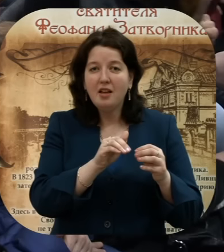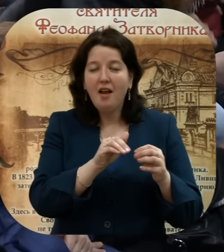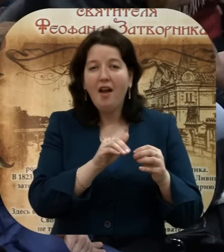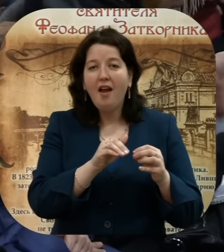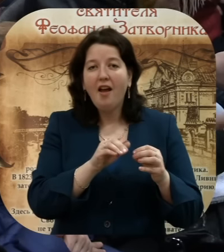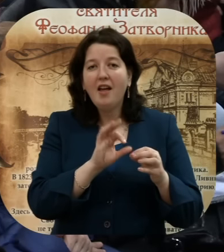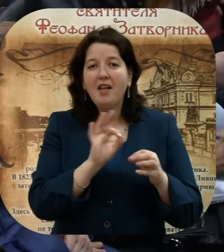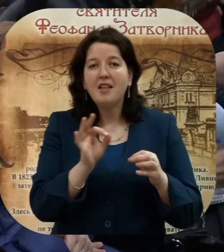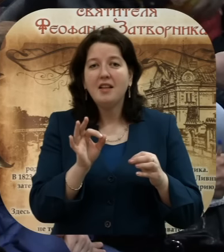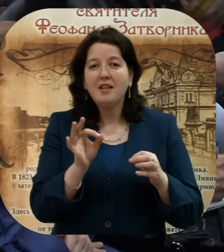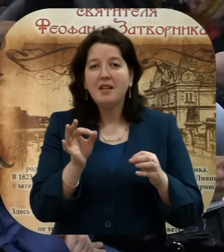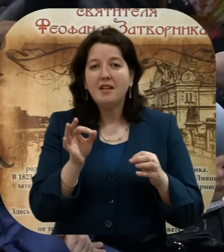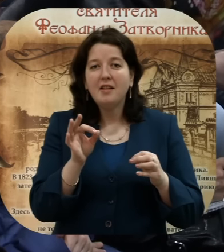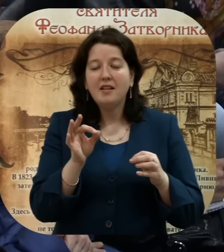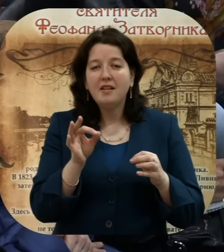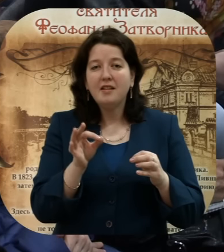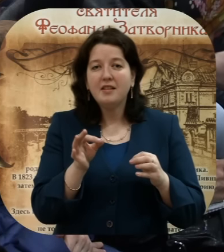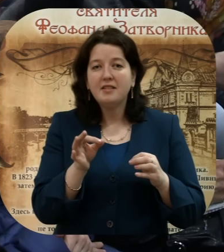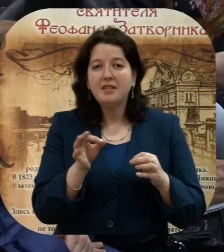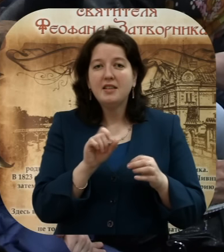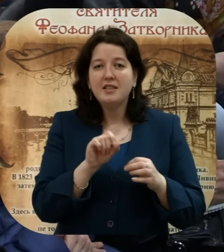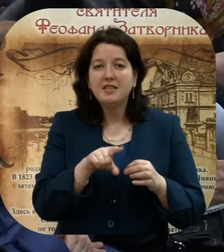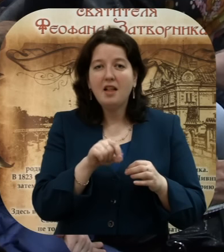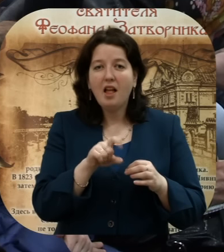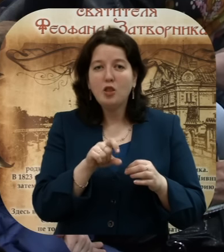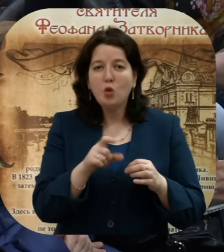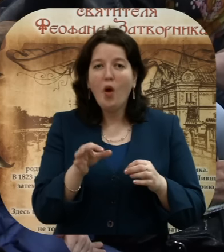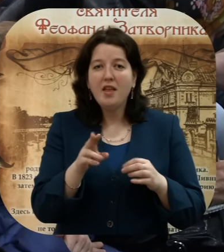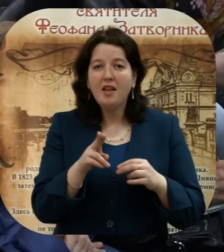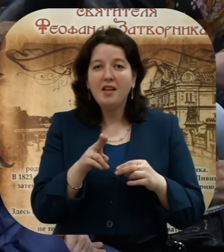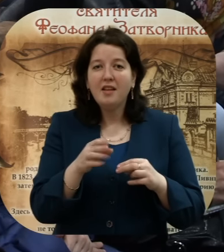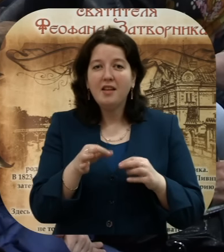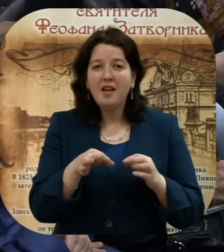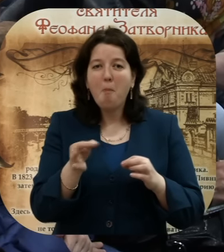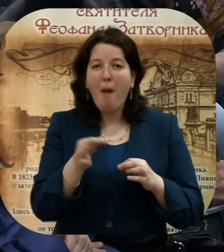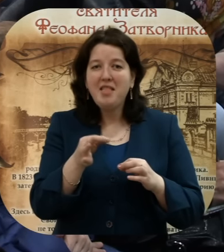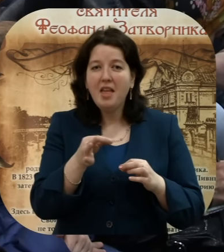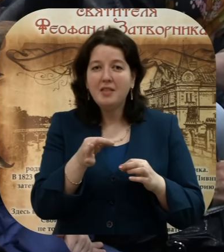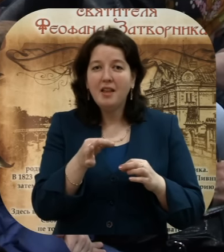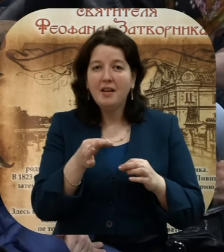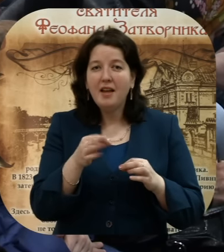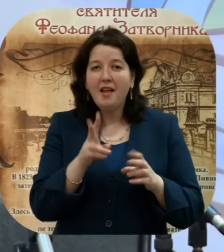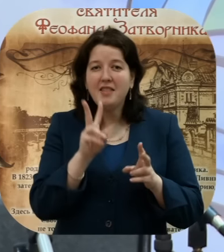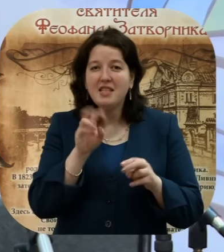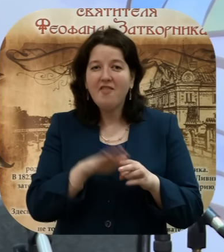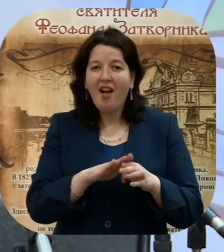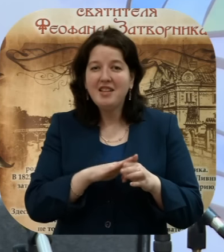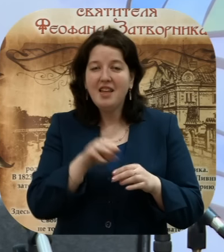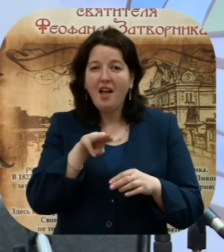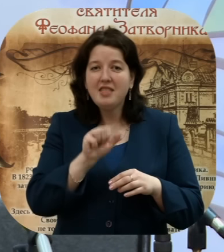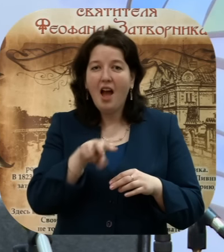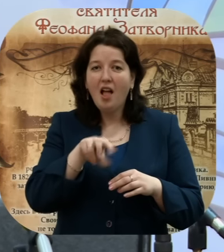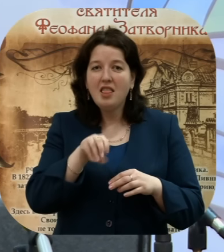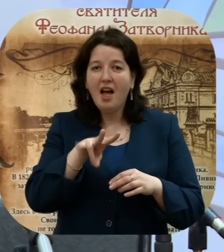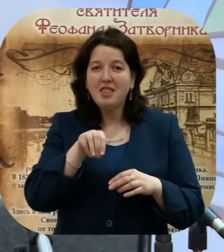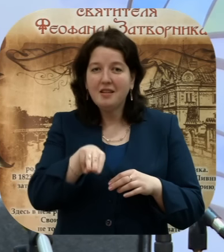таланте, то золотой талант – это примерно 50 килограммов золота. Один